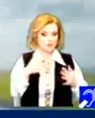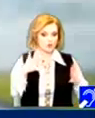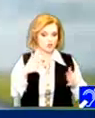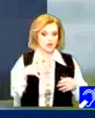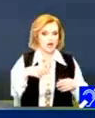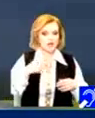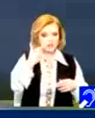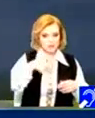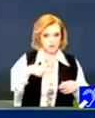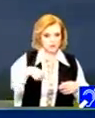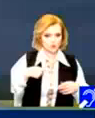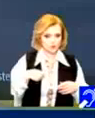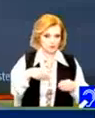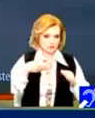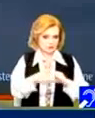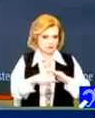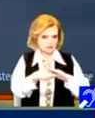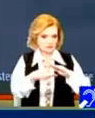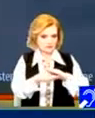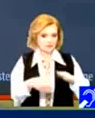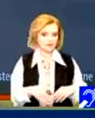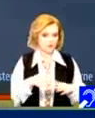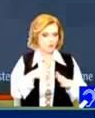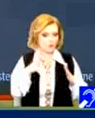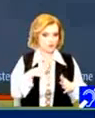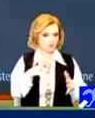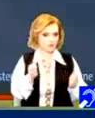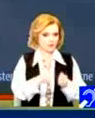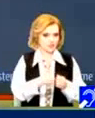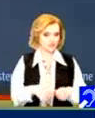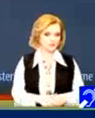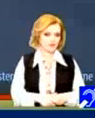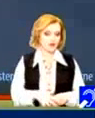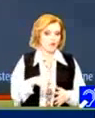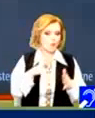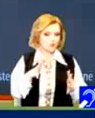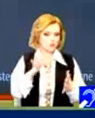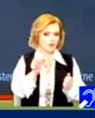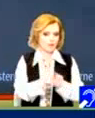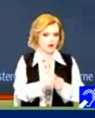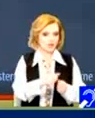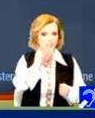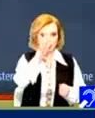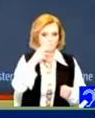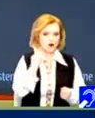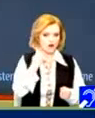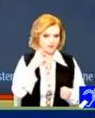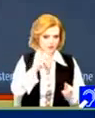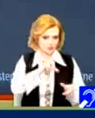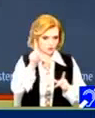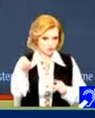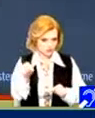Cele mai multe cazuri de aceste tipuri, tocmai 67%, au fost depistate pe cursele Chișinău-Londra. Alte